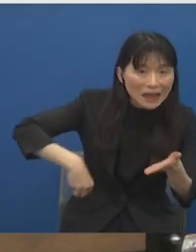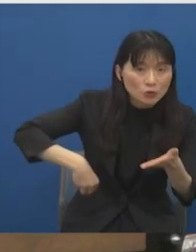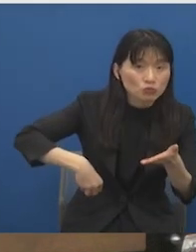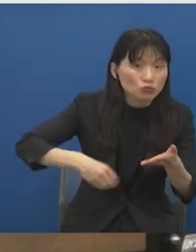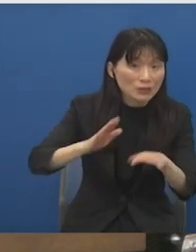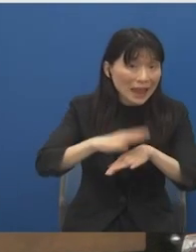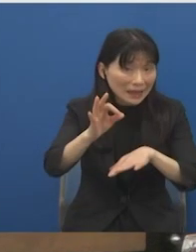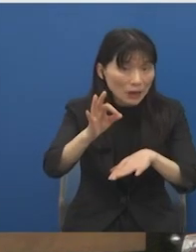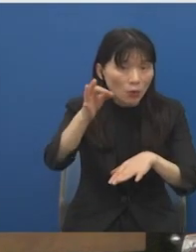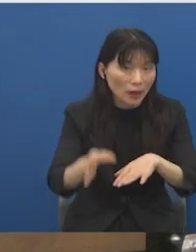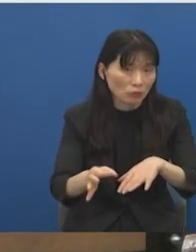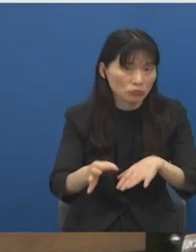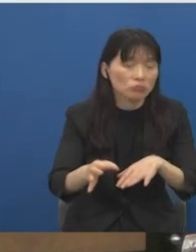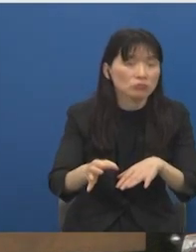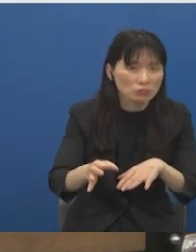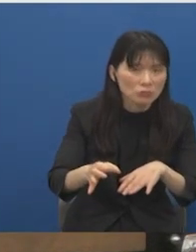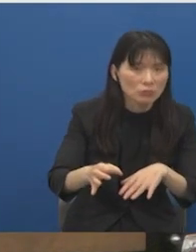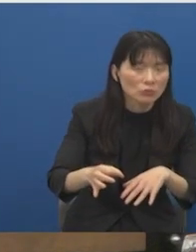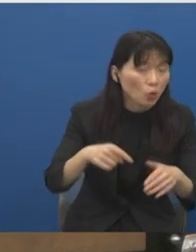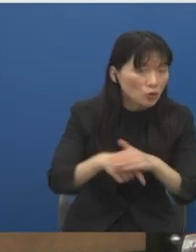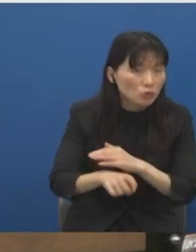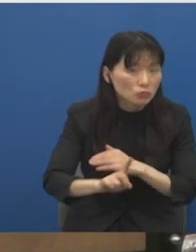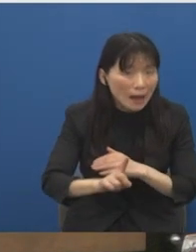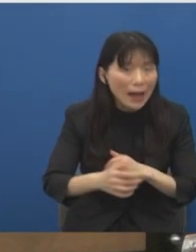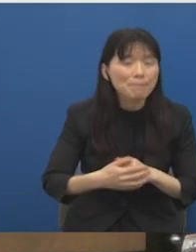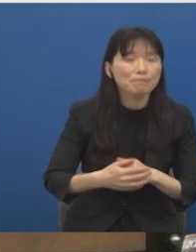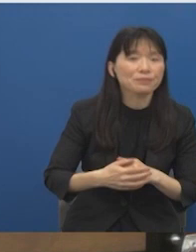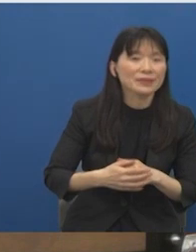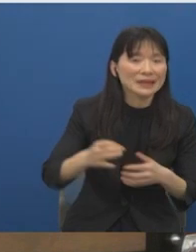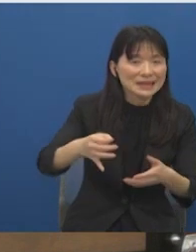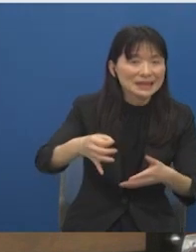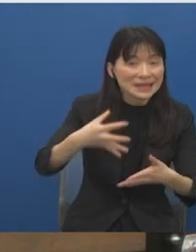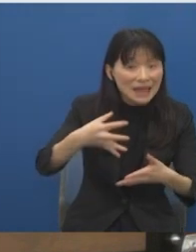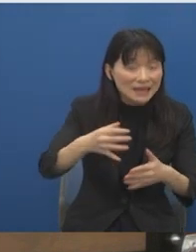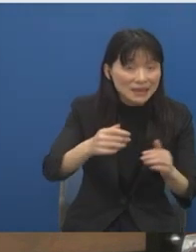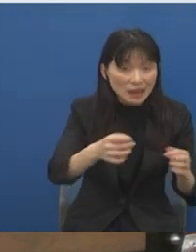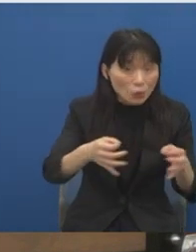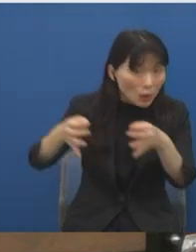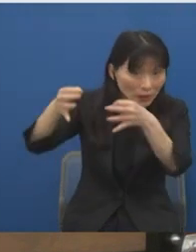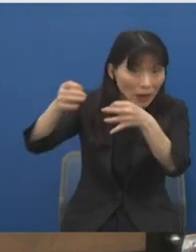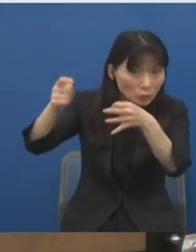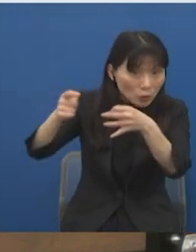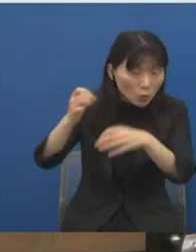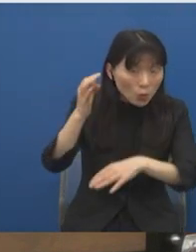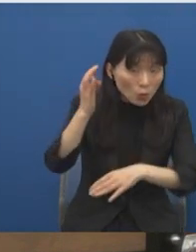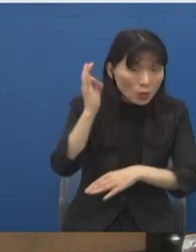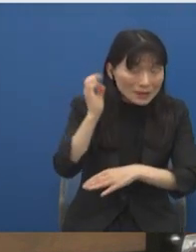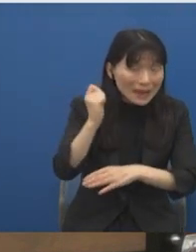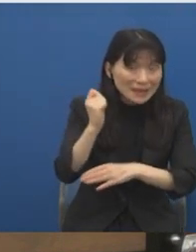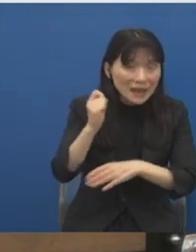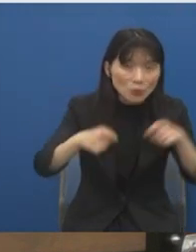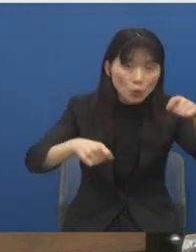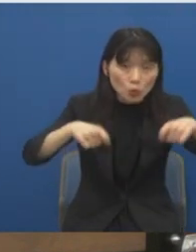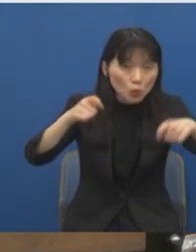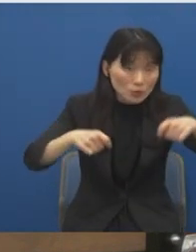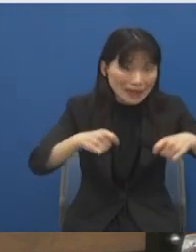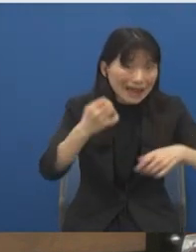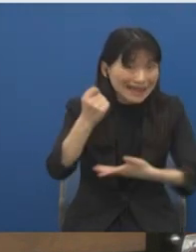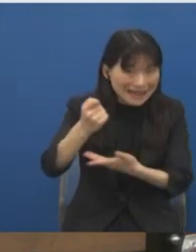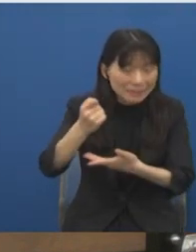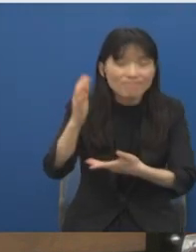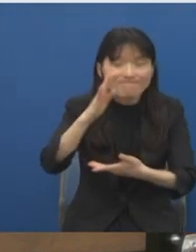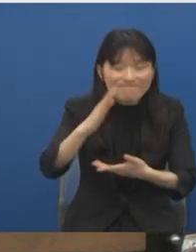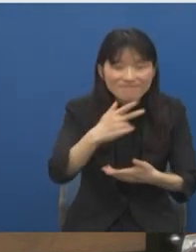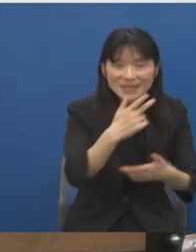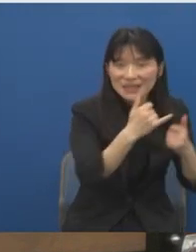分と同額を積み立てる理由、税収の上振れ分を財政調整基金への積み立てではなく市民